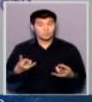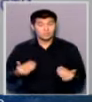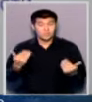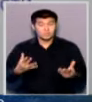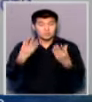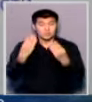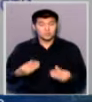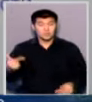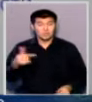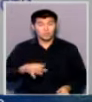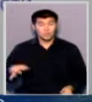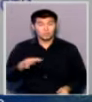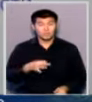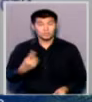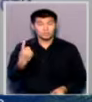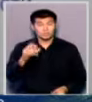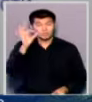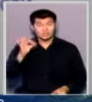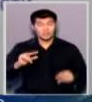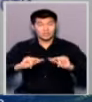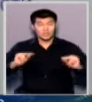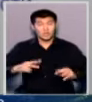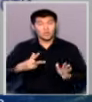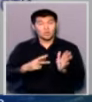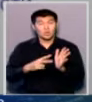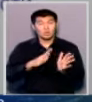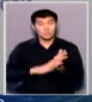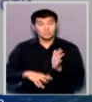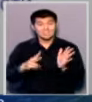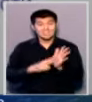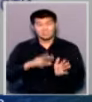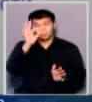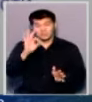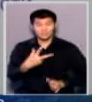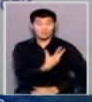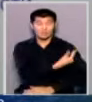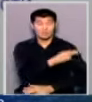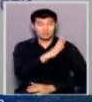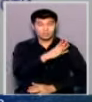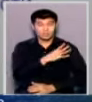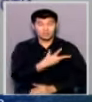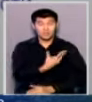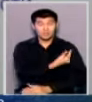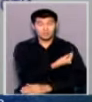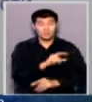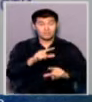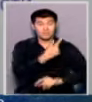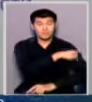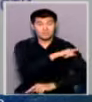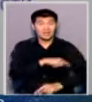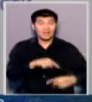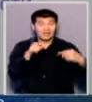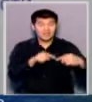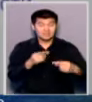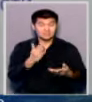қазіргі таңда Атырау облысының 100% мұғалімінің 98% вакцинацияланды. Яғни екпе медициналық қарсы көрсетілімі